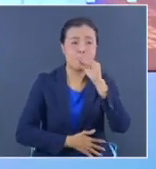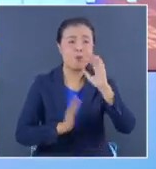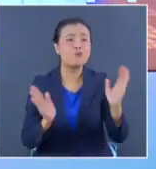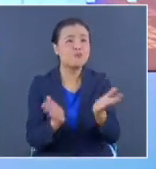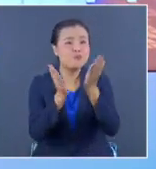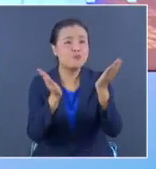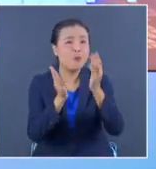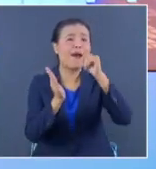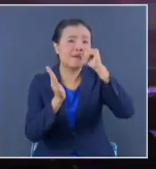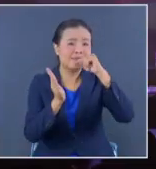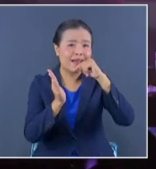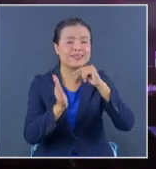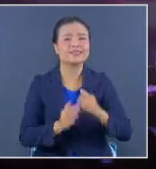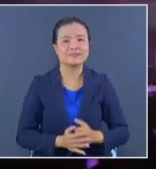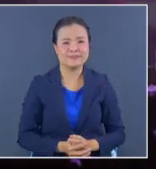นุนเป็นอย่างดีค่ะ